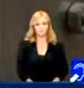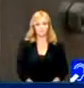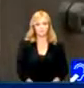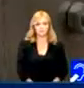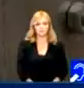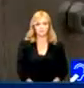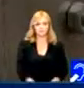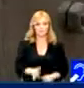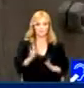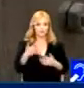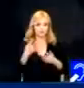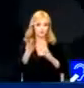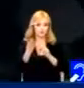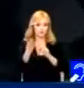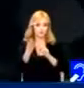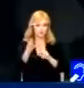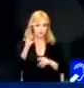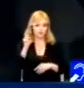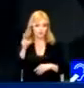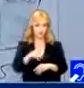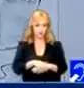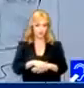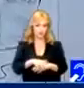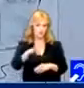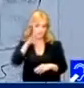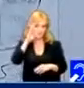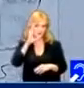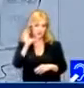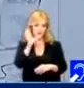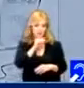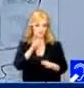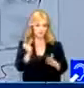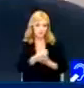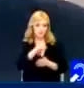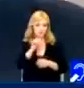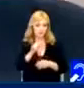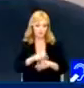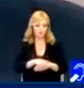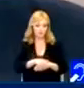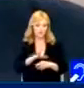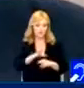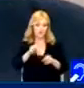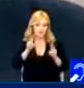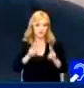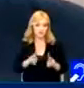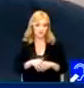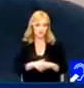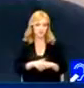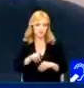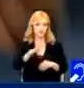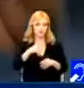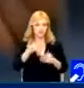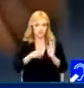La doar a patra lecție, deținutul adolescent pare să aibă îndemânare pentru meseria de cizmar. A fost încarcerat acum jumătate de an pentru